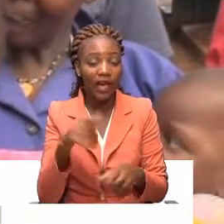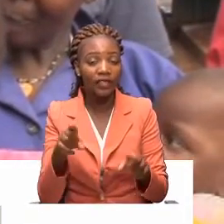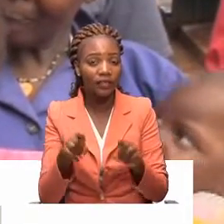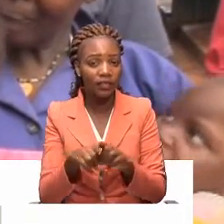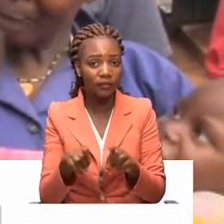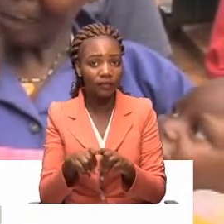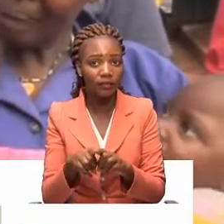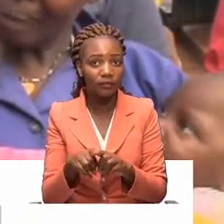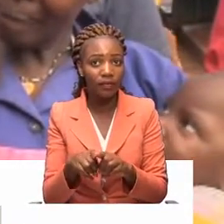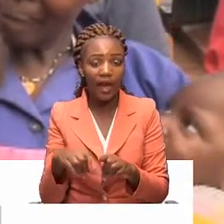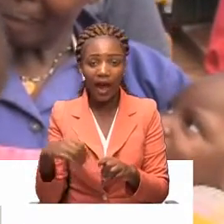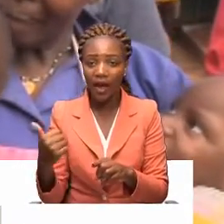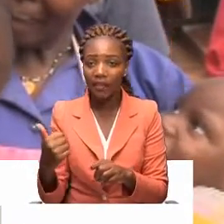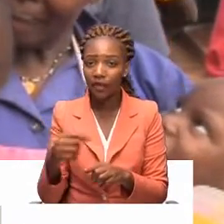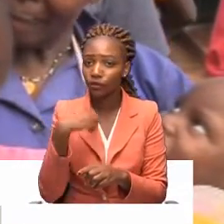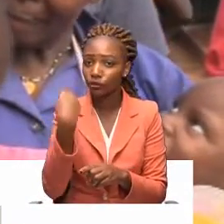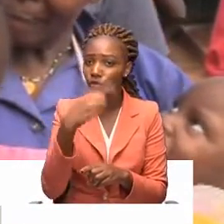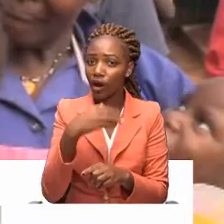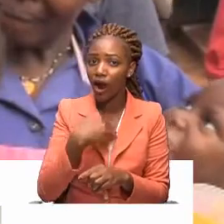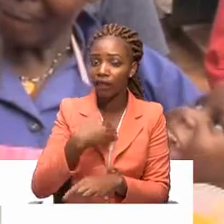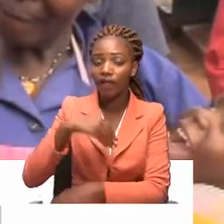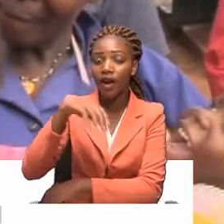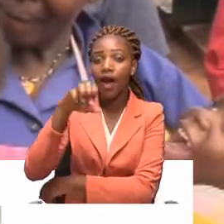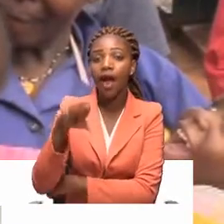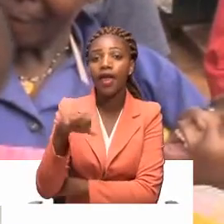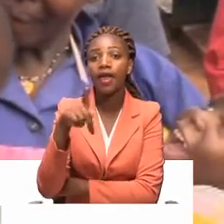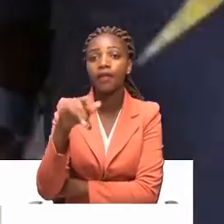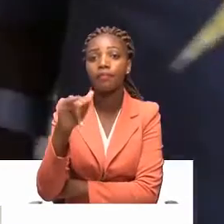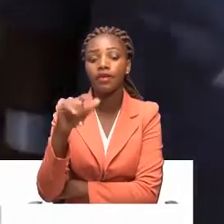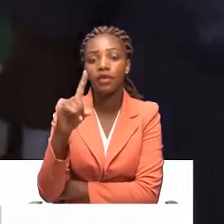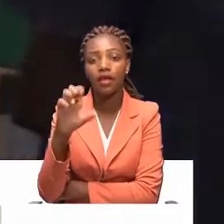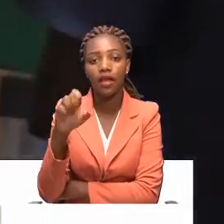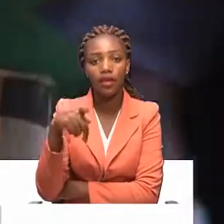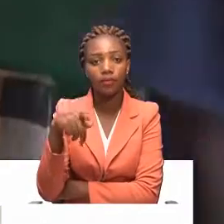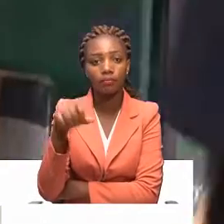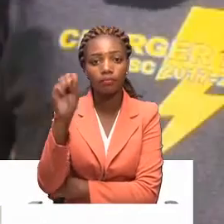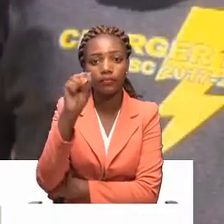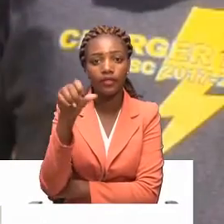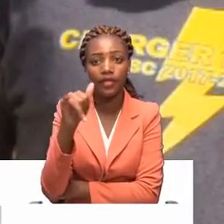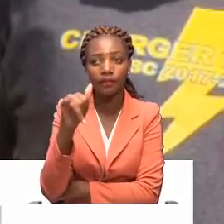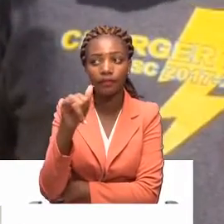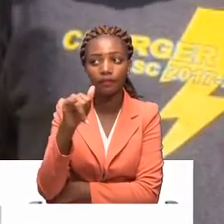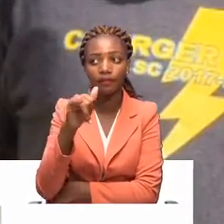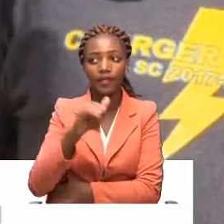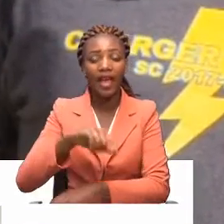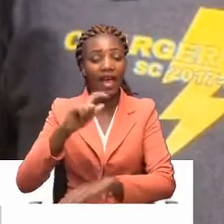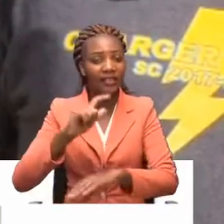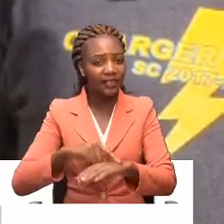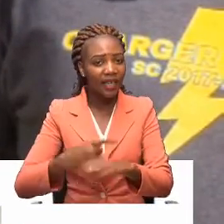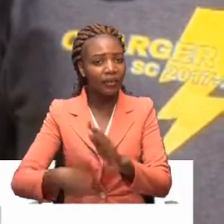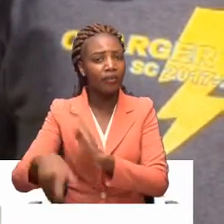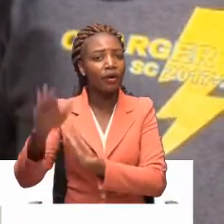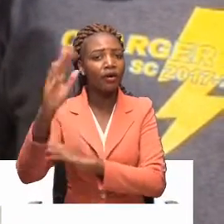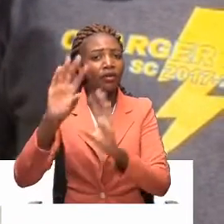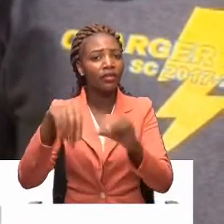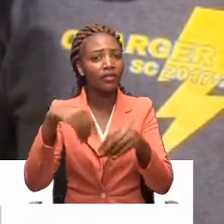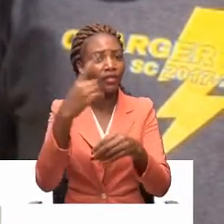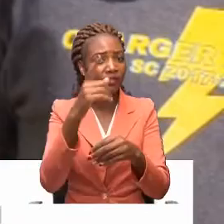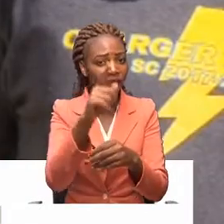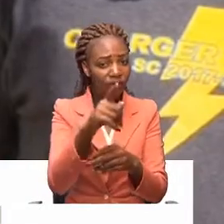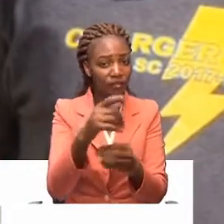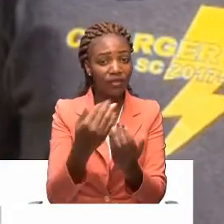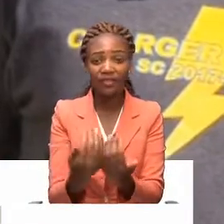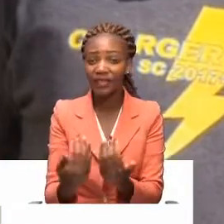wako epileptic, wengine wako na sickle cell anemia. Mungu akikupa huyo mtoto huwa ako na